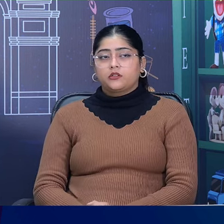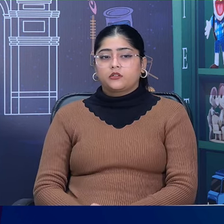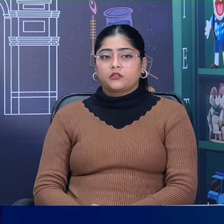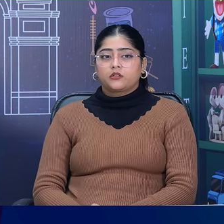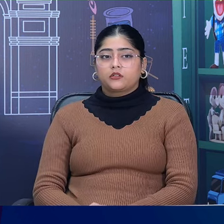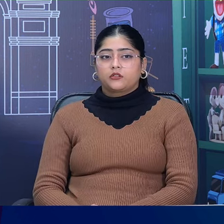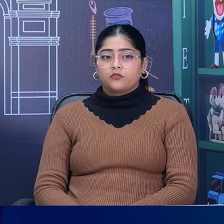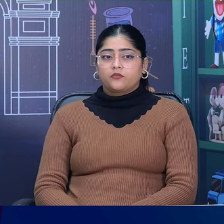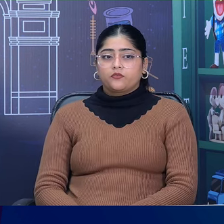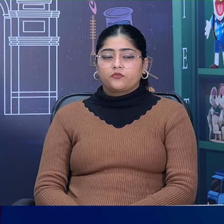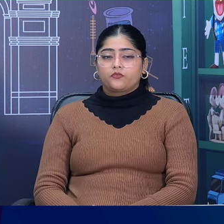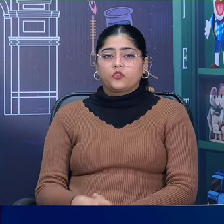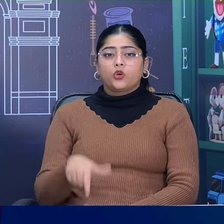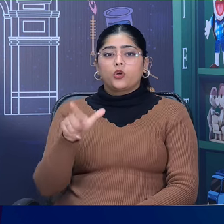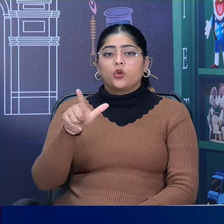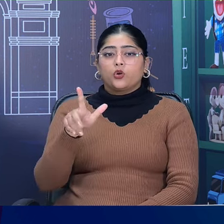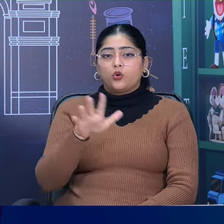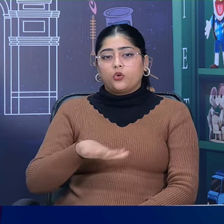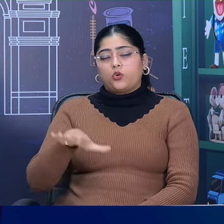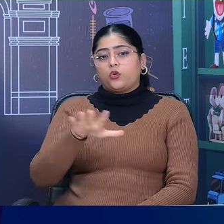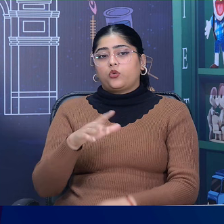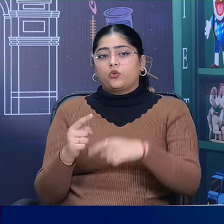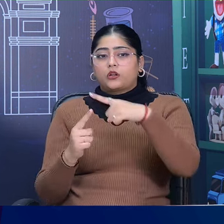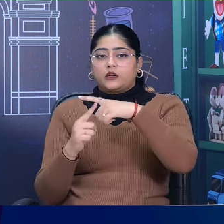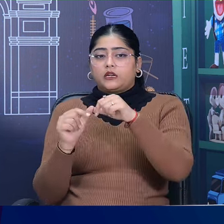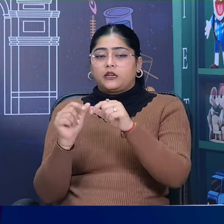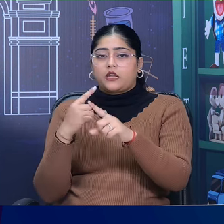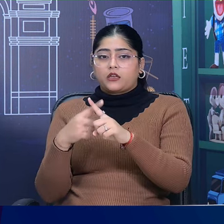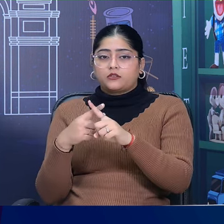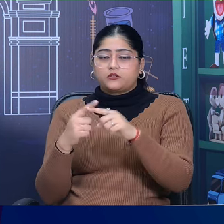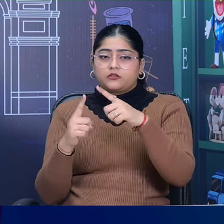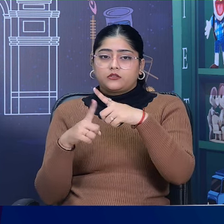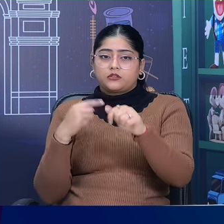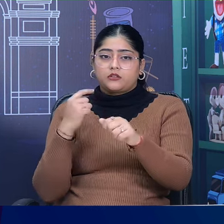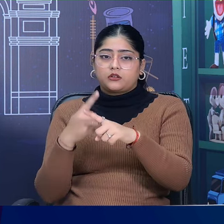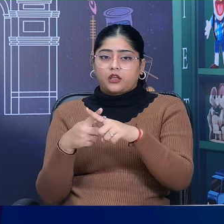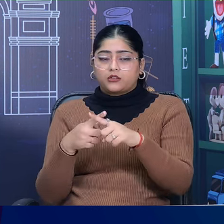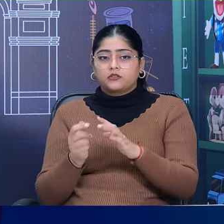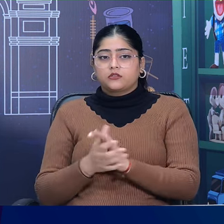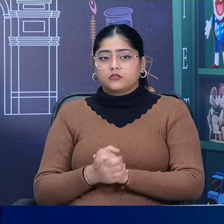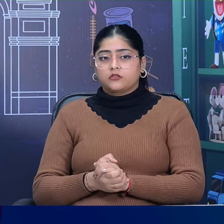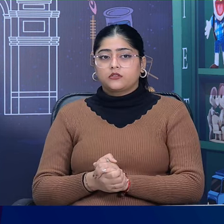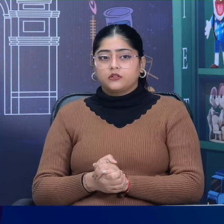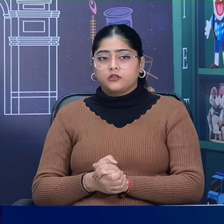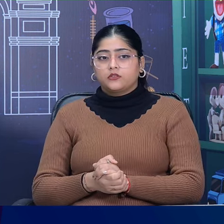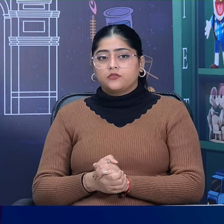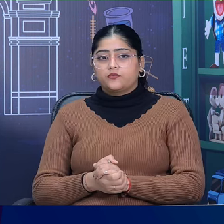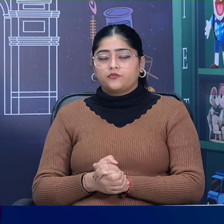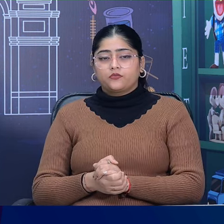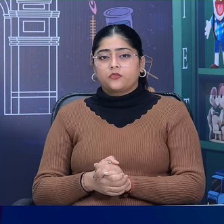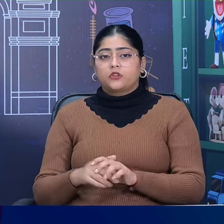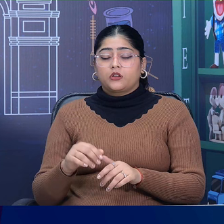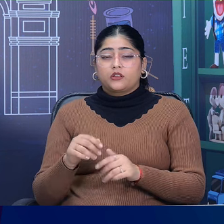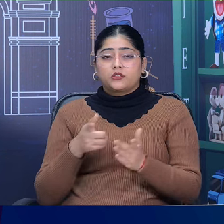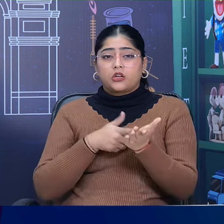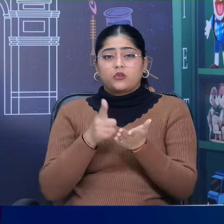उसके अलावा लोकल ट टैक्सेस जी अब हम सब में से हम तो एक जो महानगरों में लोग रहते हैं उनको लोकल टैक्सेस की इतनी समझ